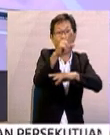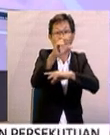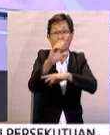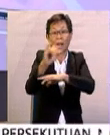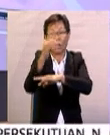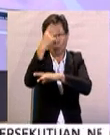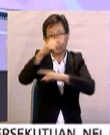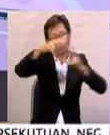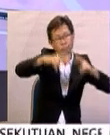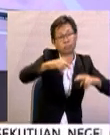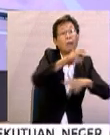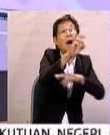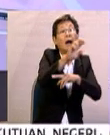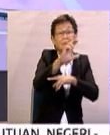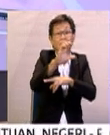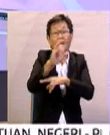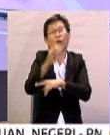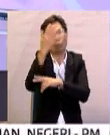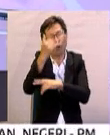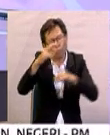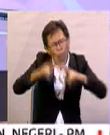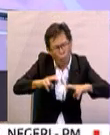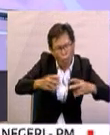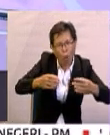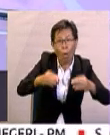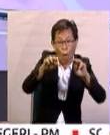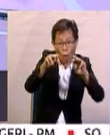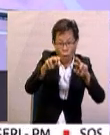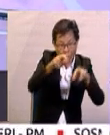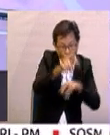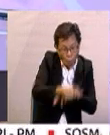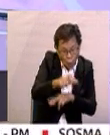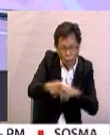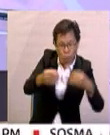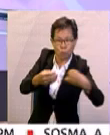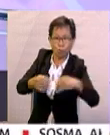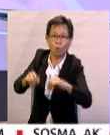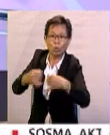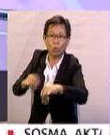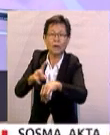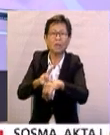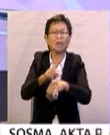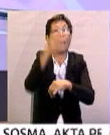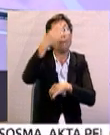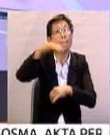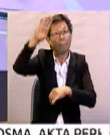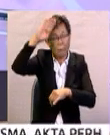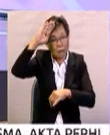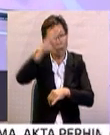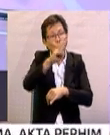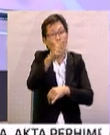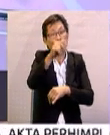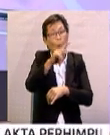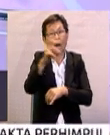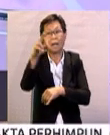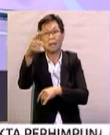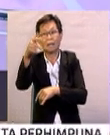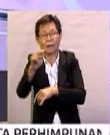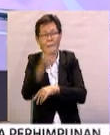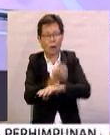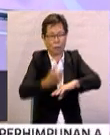bagi menyiasat kes pemberdagangan orang di Wang Kelian, Perlis. Perubahan